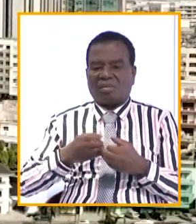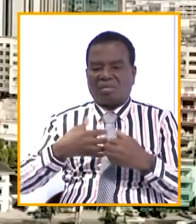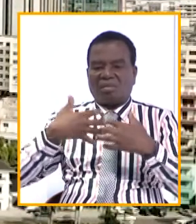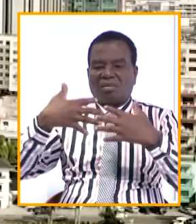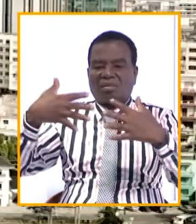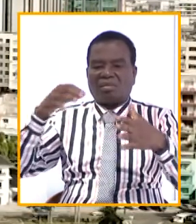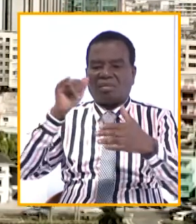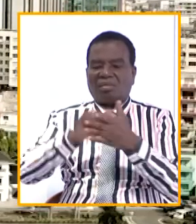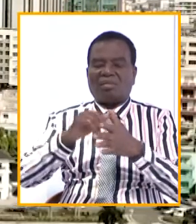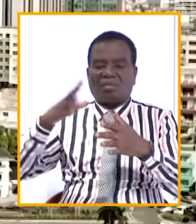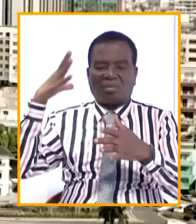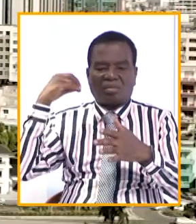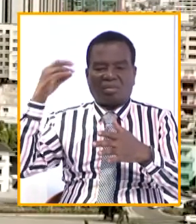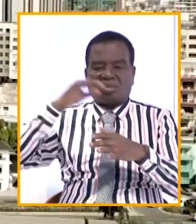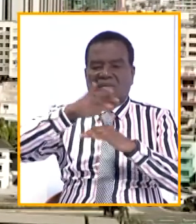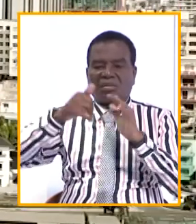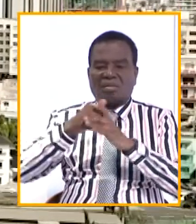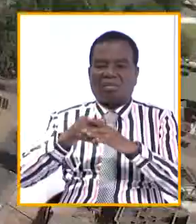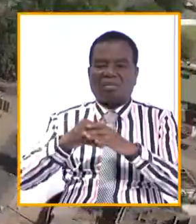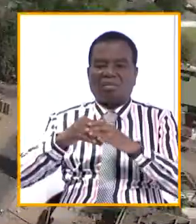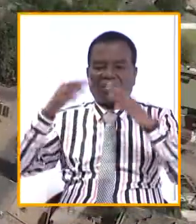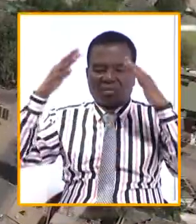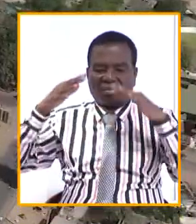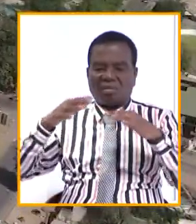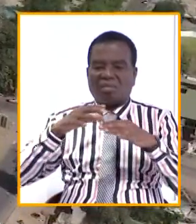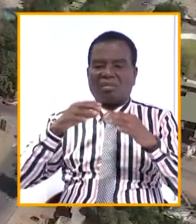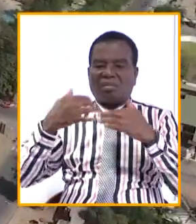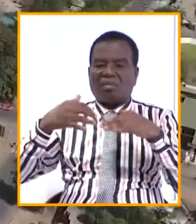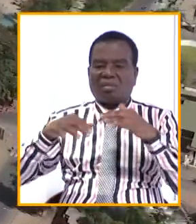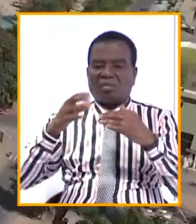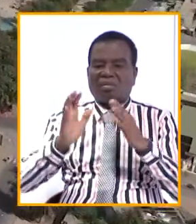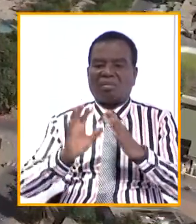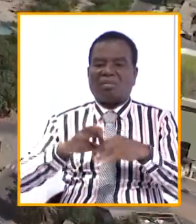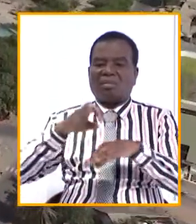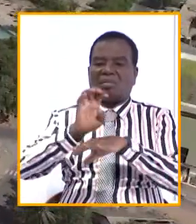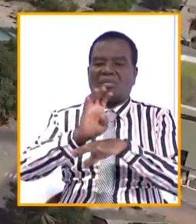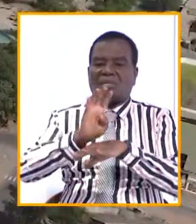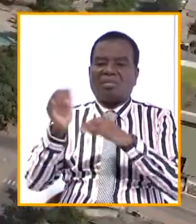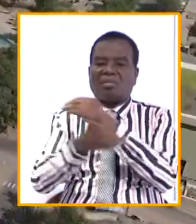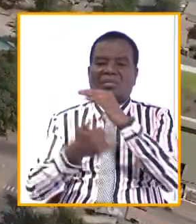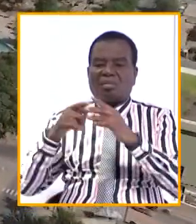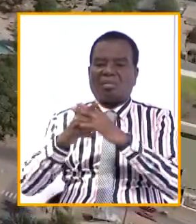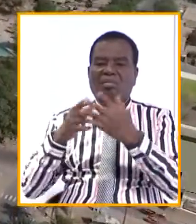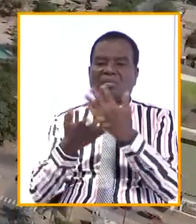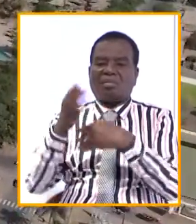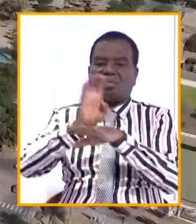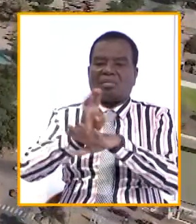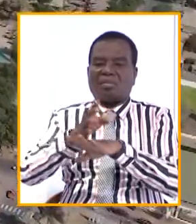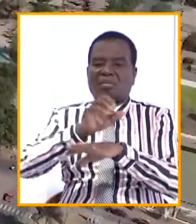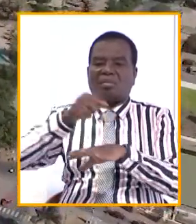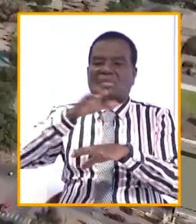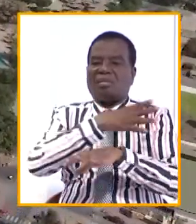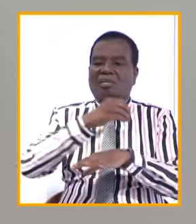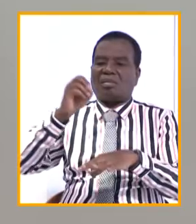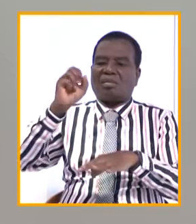cette expérience à l'ensemble des zones industrielles du pays, à commencer par Boaké et San Pedro. Le gouvernement ivoirien,